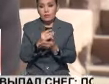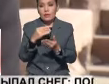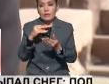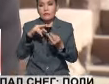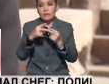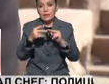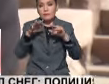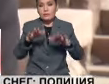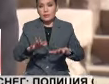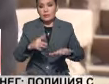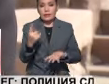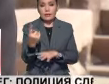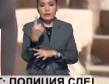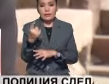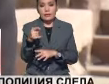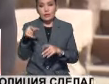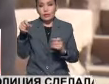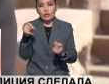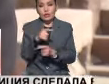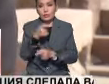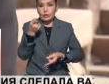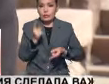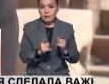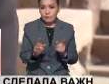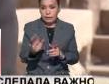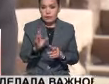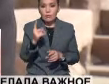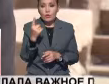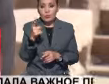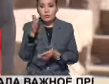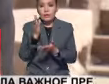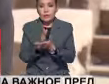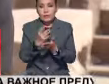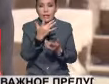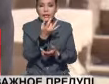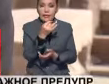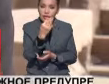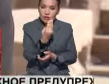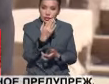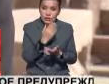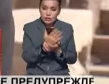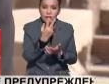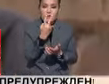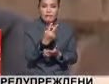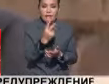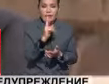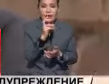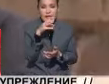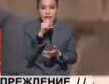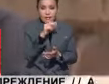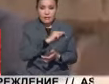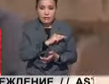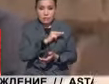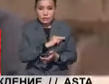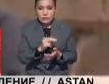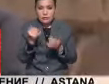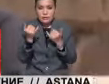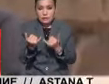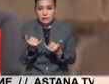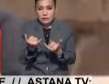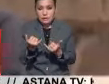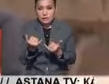в аэропорту. Хотя это не соответствовало действительности, поскольку там есть еще Экэш, у них две кассы работают. Сейчас, значит,